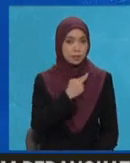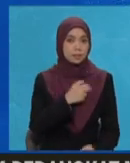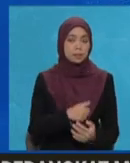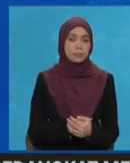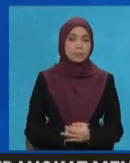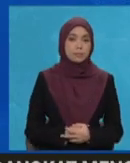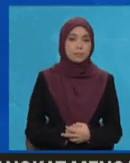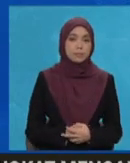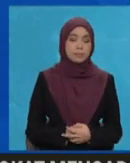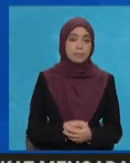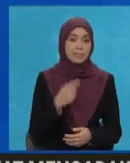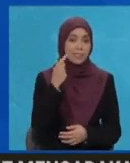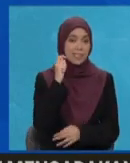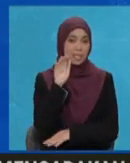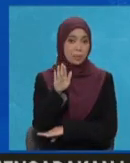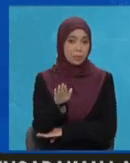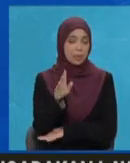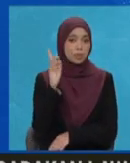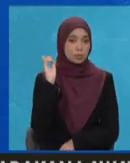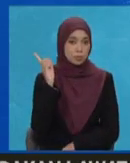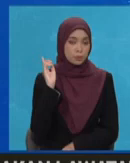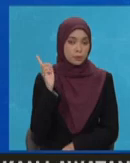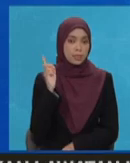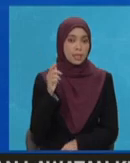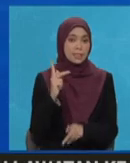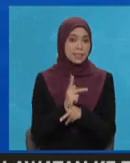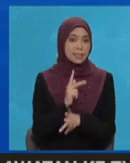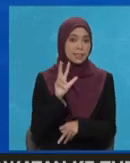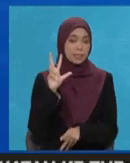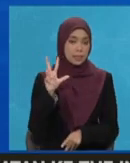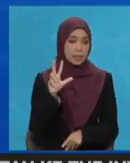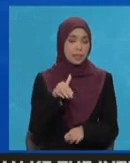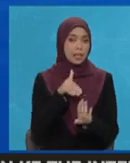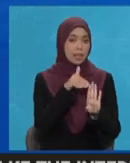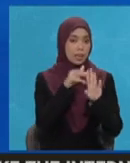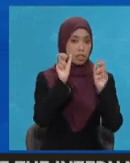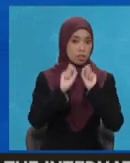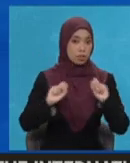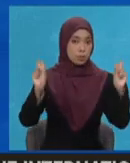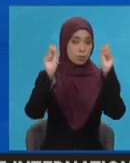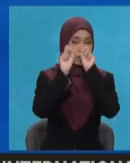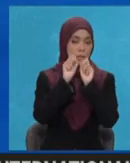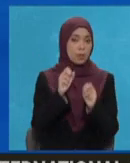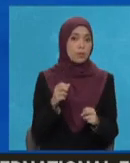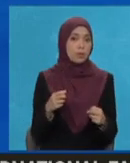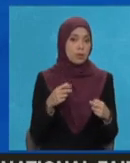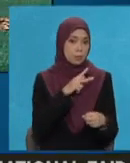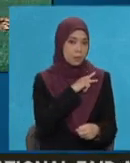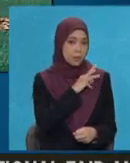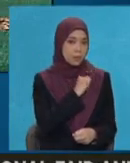suci ini tengah hari tadi diarahkan tazkira Ramadhan ketiga yang berlangsung di Surau Kementerian Kesehatan